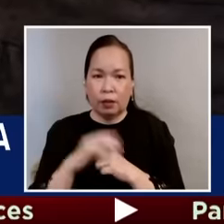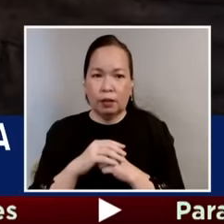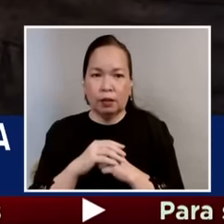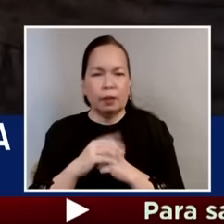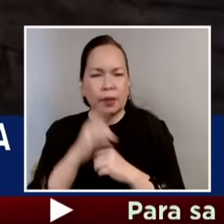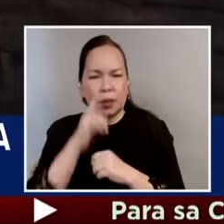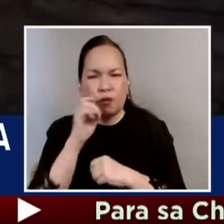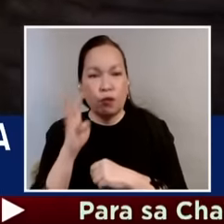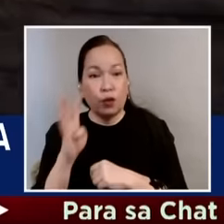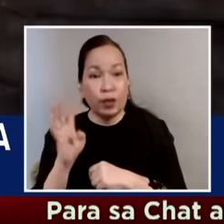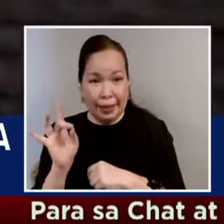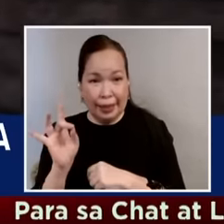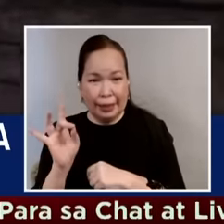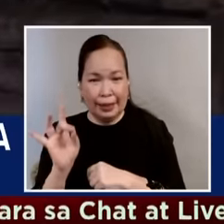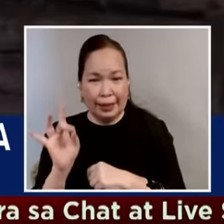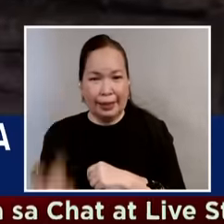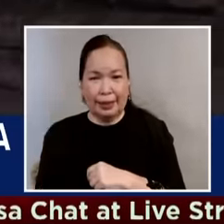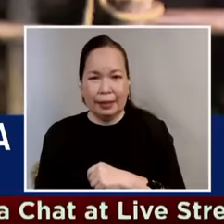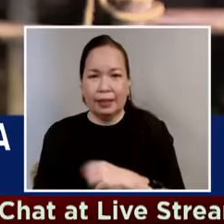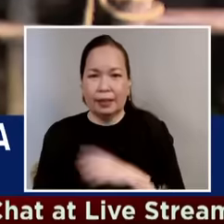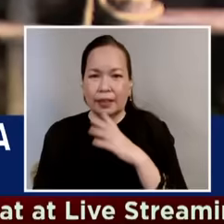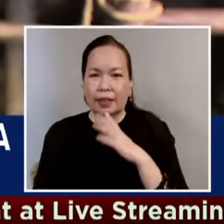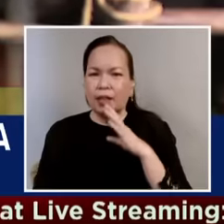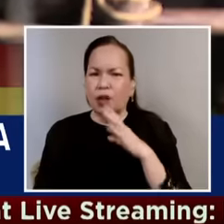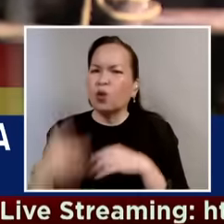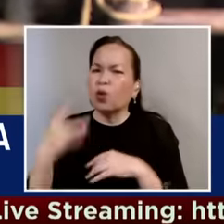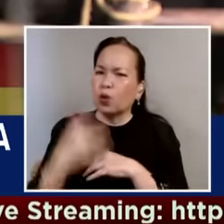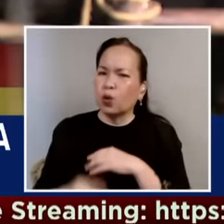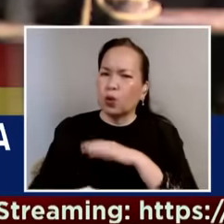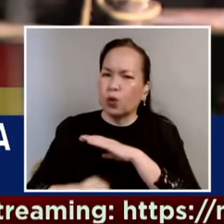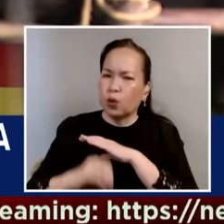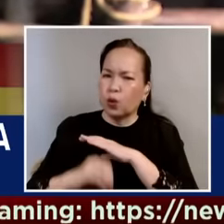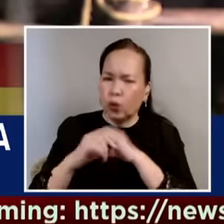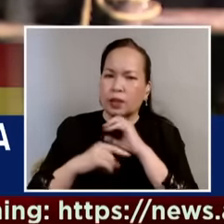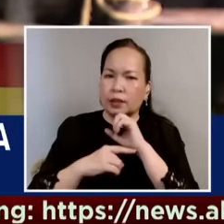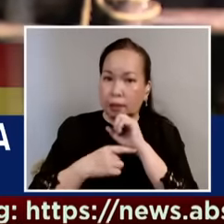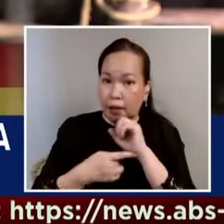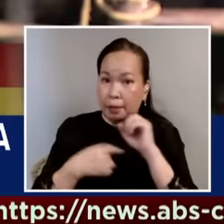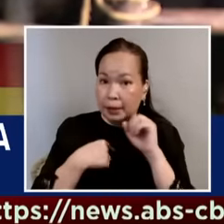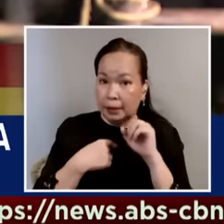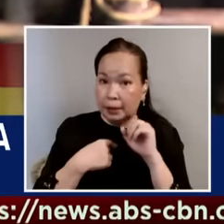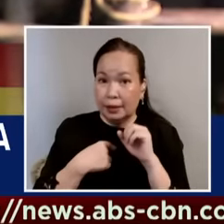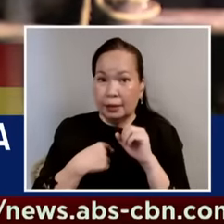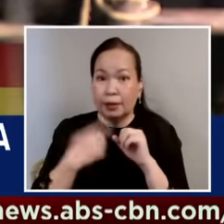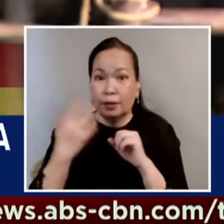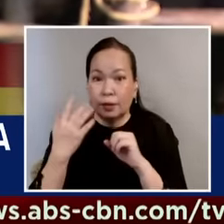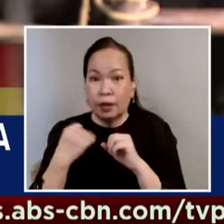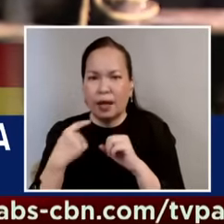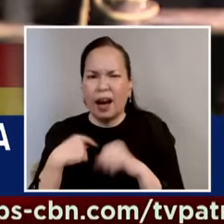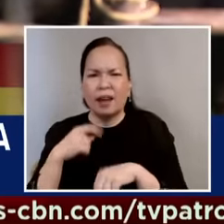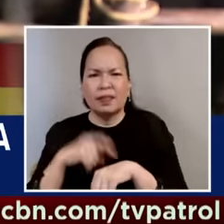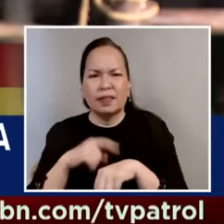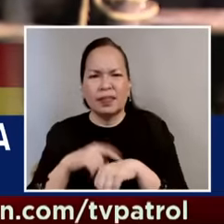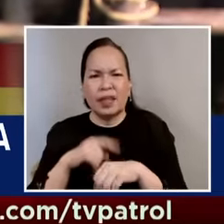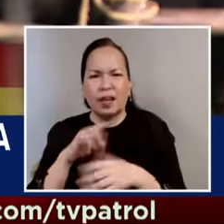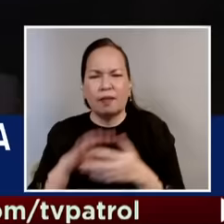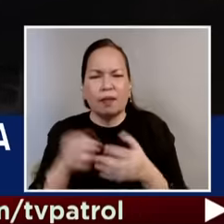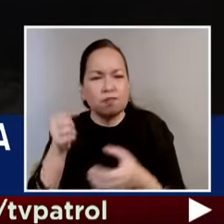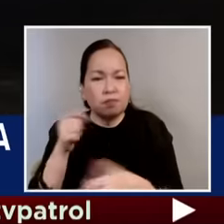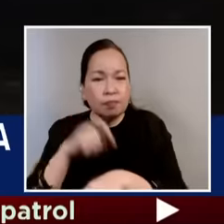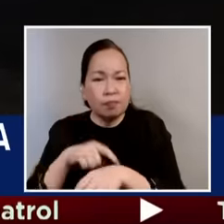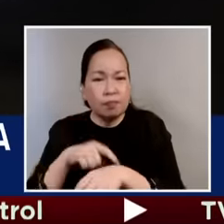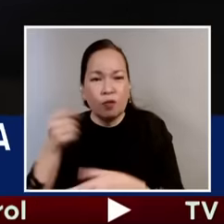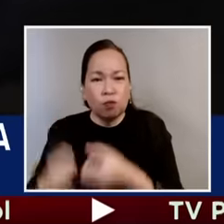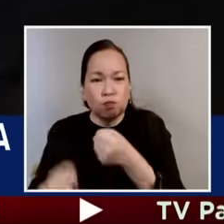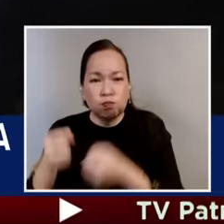taong gulang. Kaya po ganito kaaga ang umpisa natin dahil sa may oras yung paggagatas ng mga kalabaw, sa